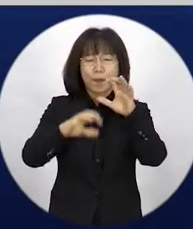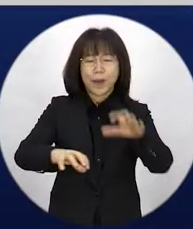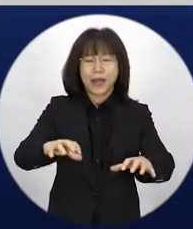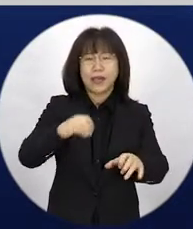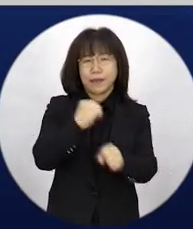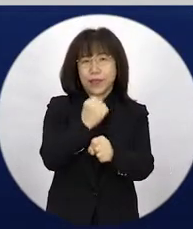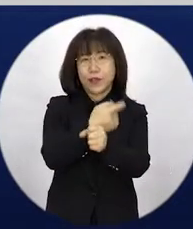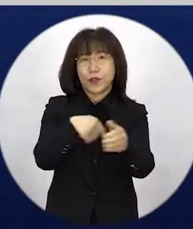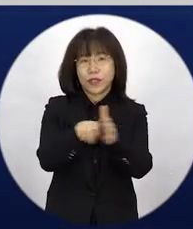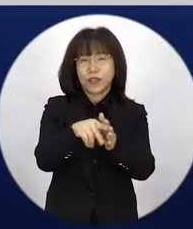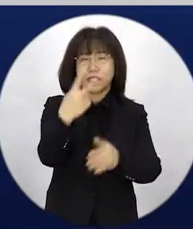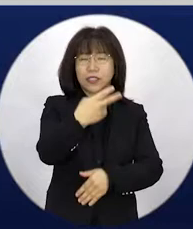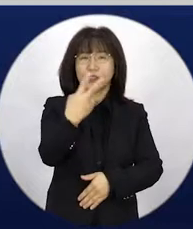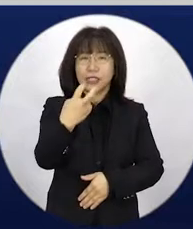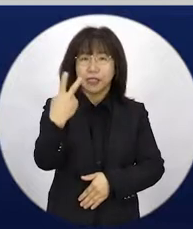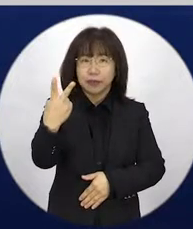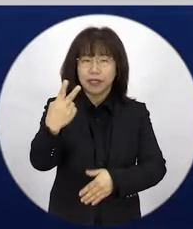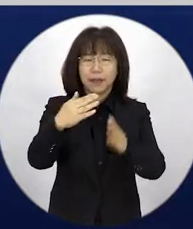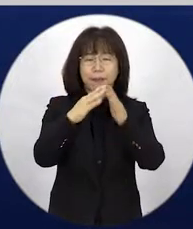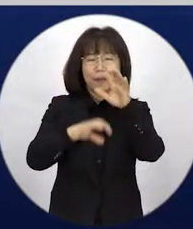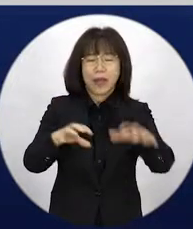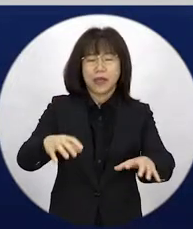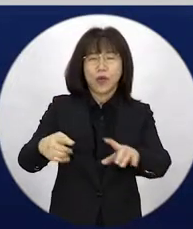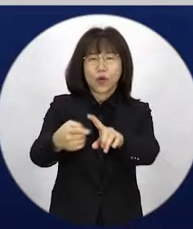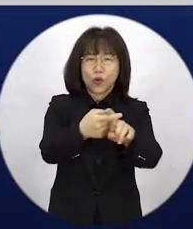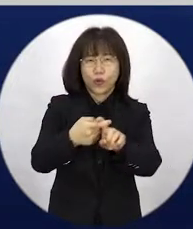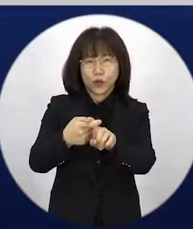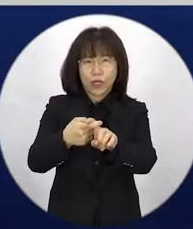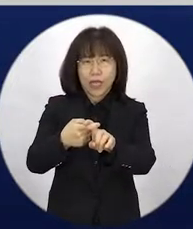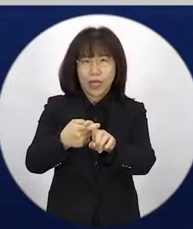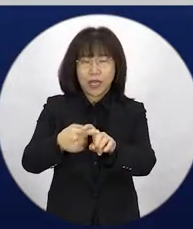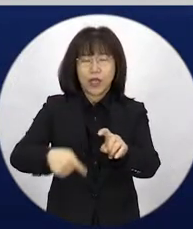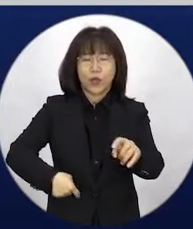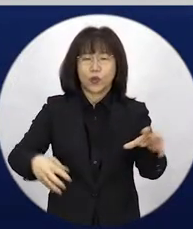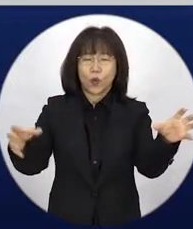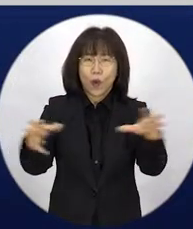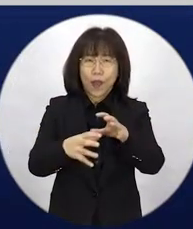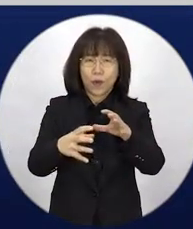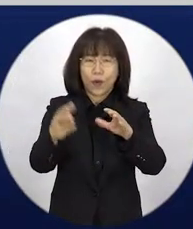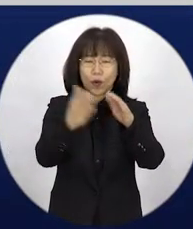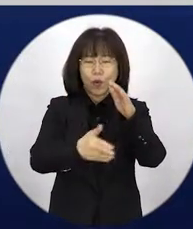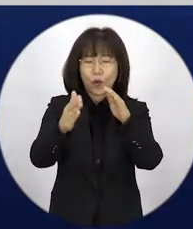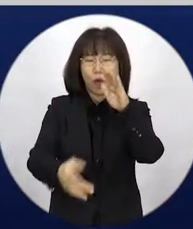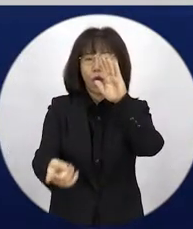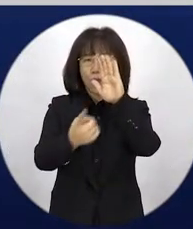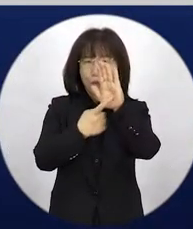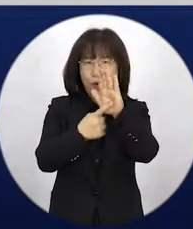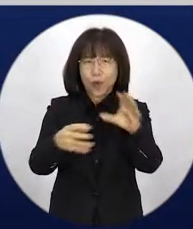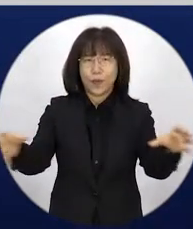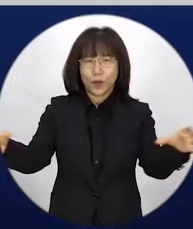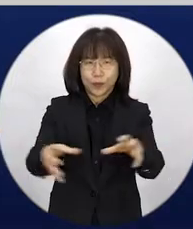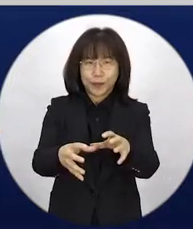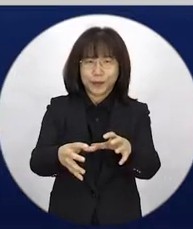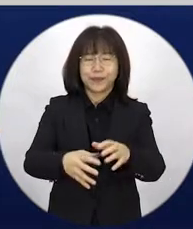위해 2022년 마을 공동체 통합 공모 사업 참가자를 오는 24일까지